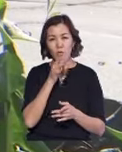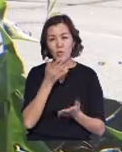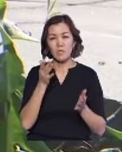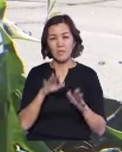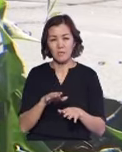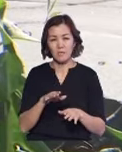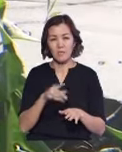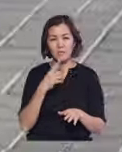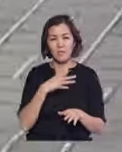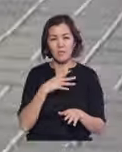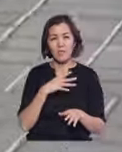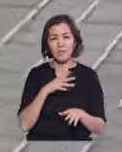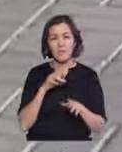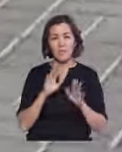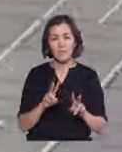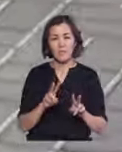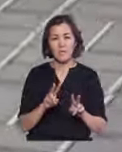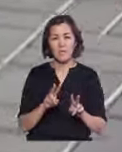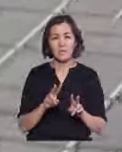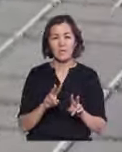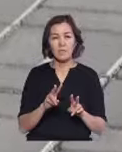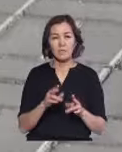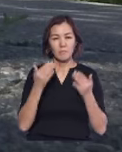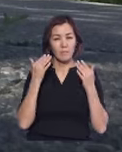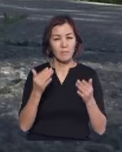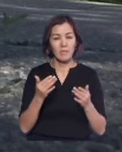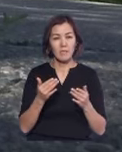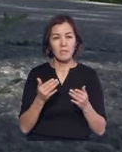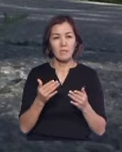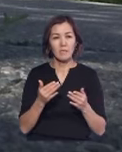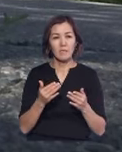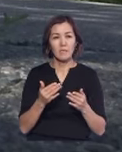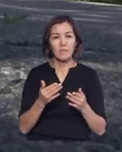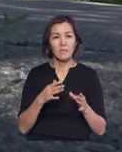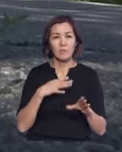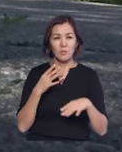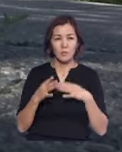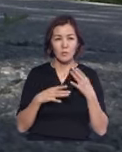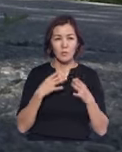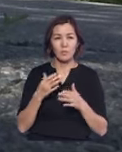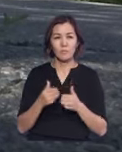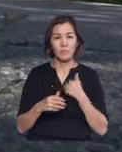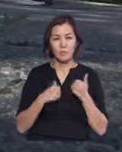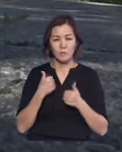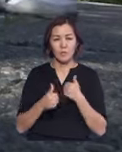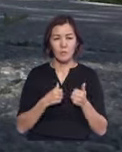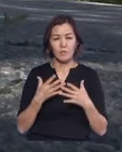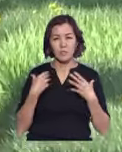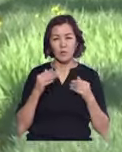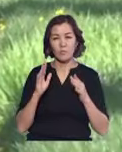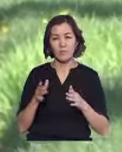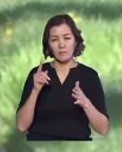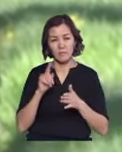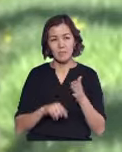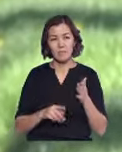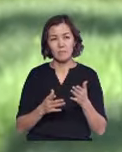қалғанын жеткізген. Бірақ Досмұхамбет Төлегенов оны білмеген. Білмегендігімнен күрестім, берілмедім. Сауығып кететіме сендім. Сенім